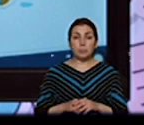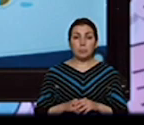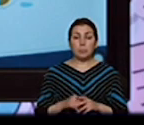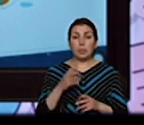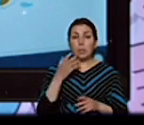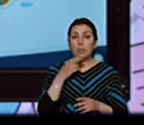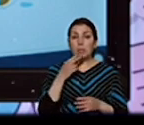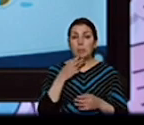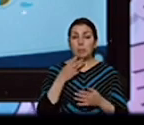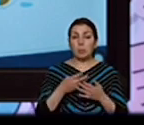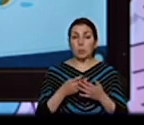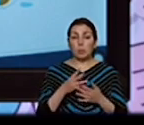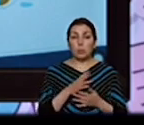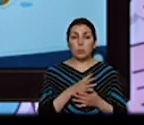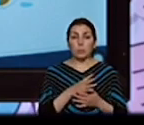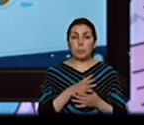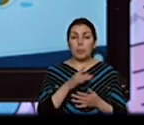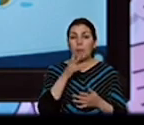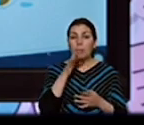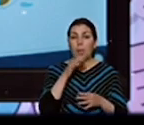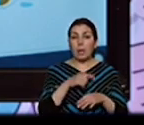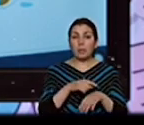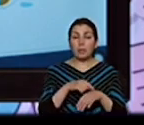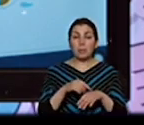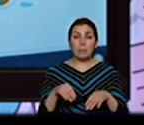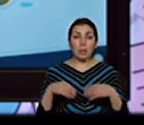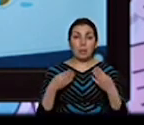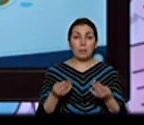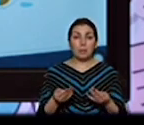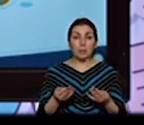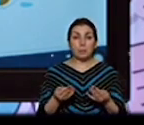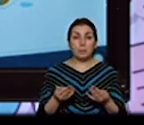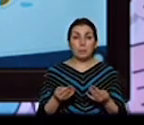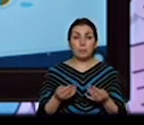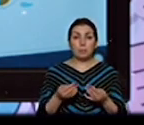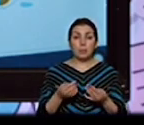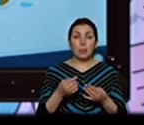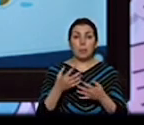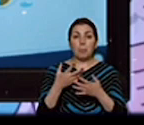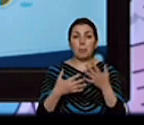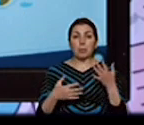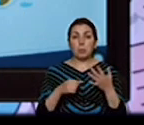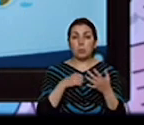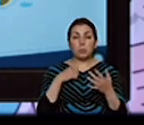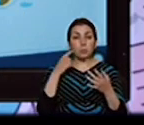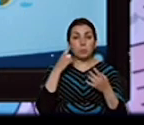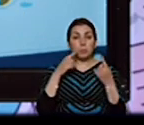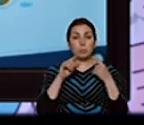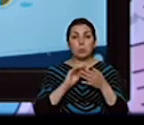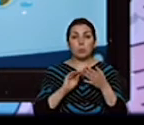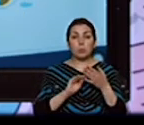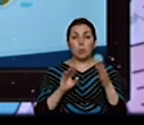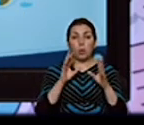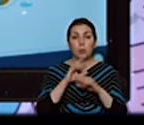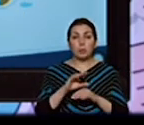Rasmdan ko'rdik. Vaqt berildi sizga. Demak, matn tuza oldingizmi?